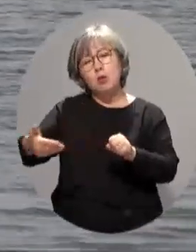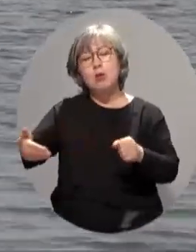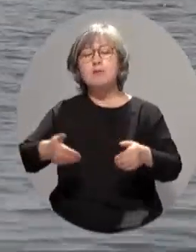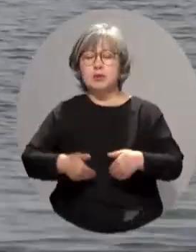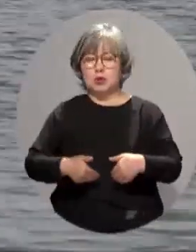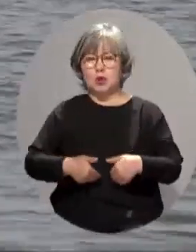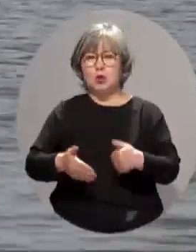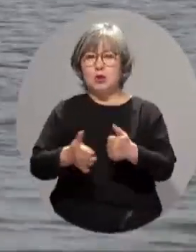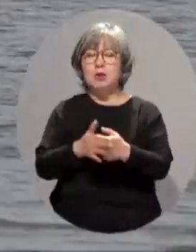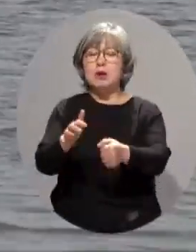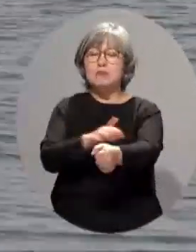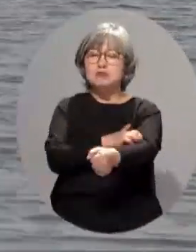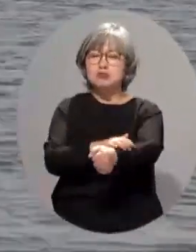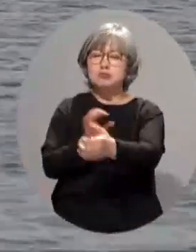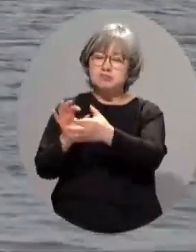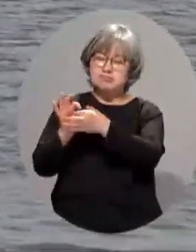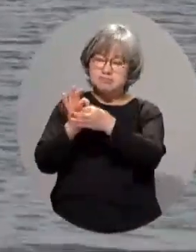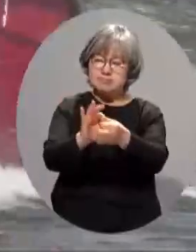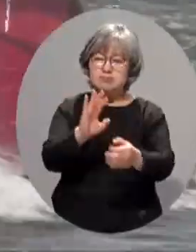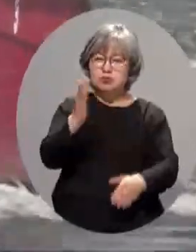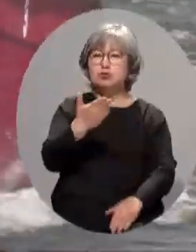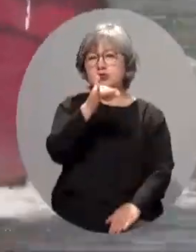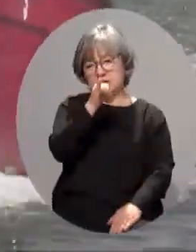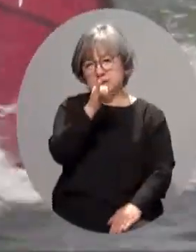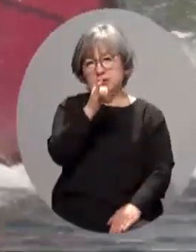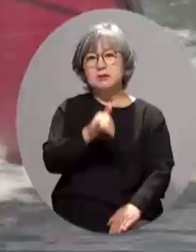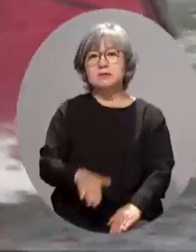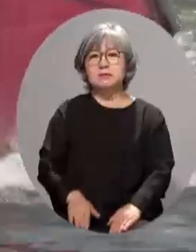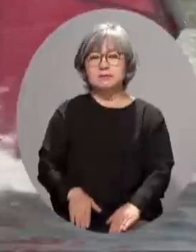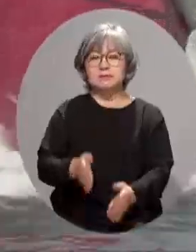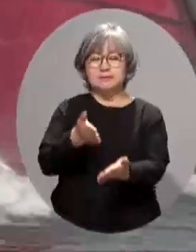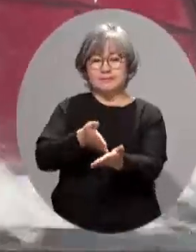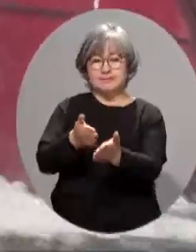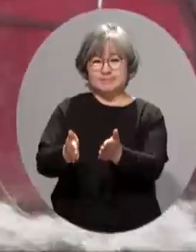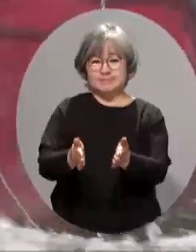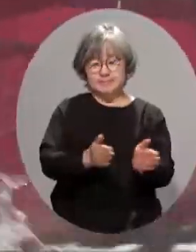전망이어서 불편은 계속될 것으로 보입니다. MBC 뉴스 이주연입니다.